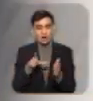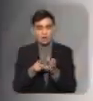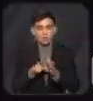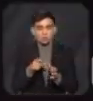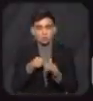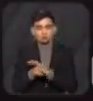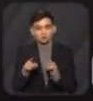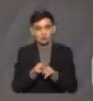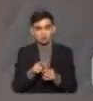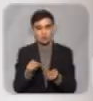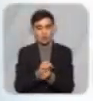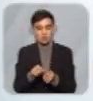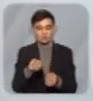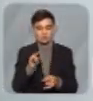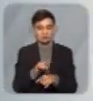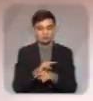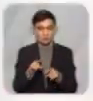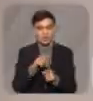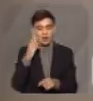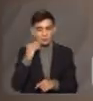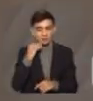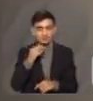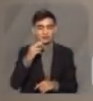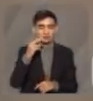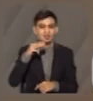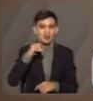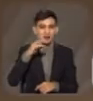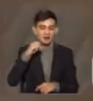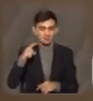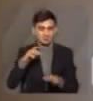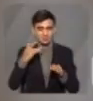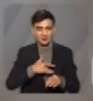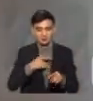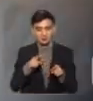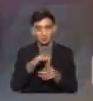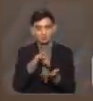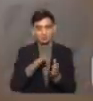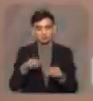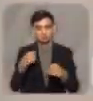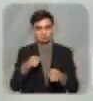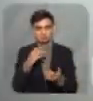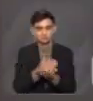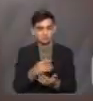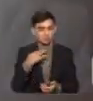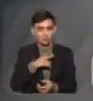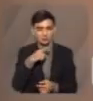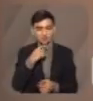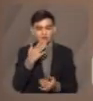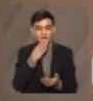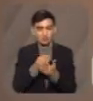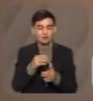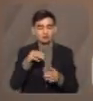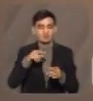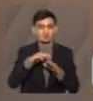деп қағаз алып тауарларды Алматы, Тараз сынды қалаларға сатып кетеді дейді. Қазір тіпті кейбірі тасымалдап бара жатқан тауарларын көрсетпей отыр